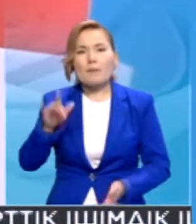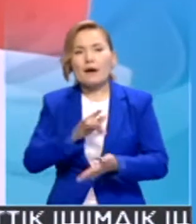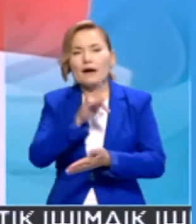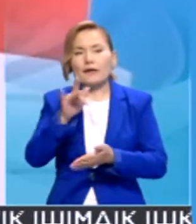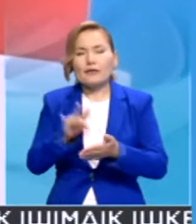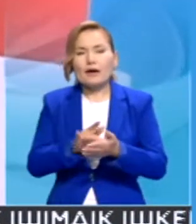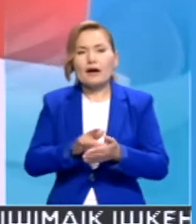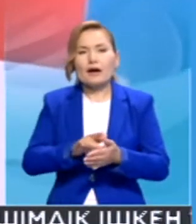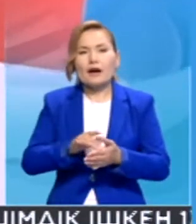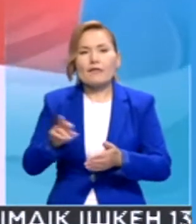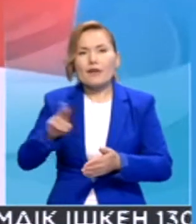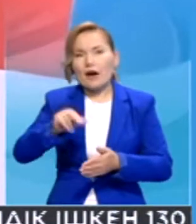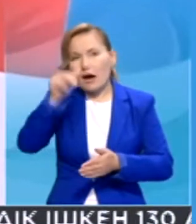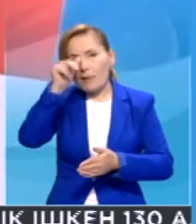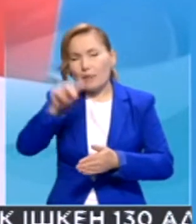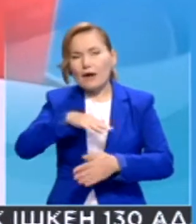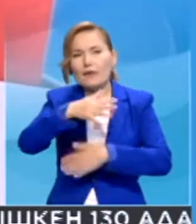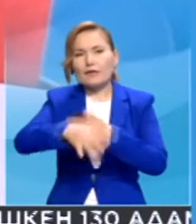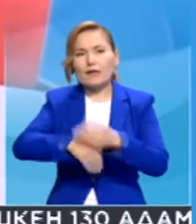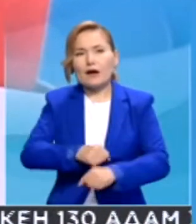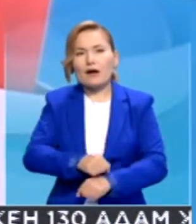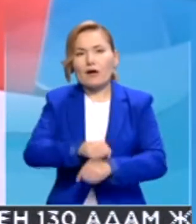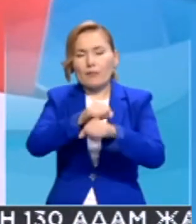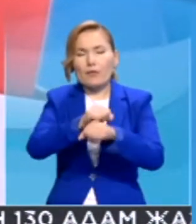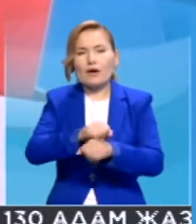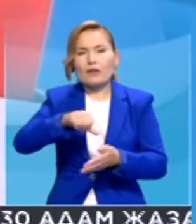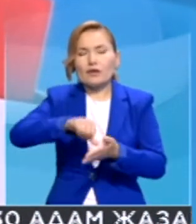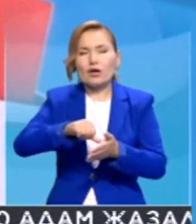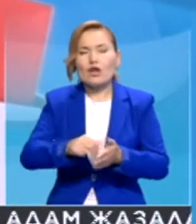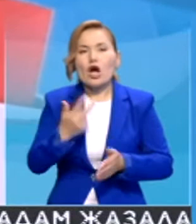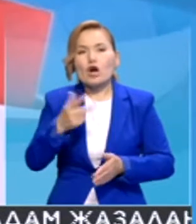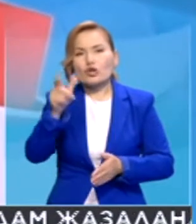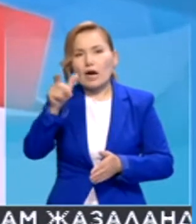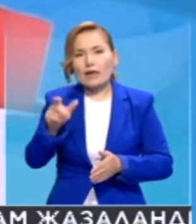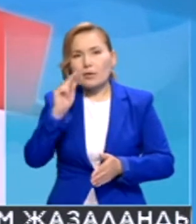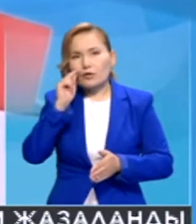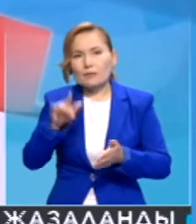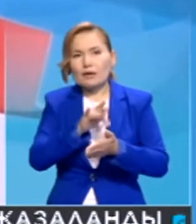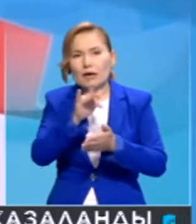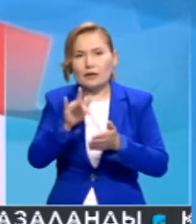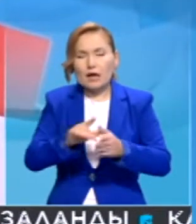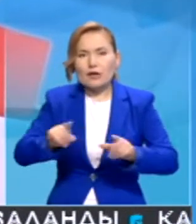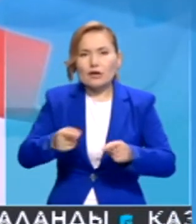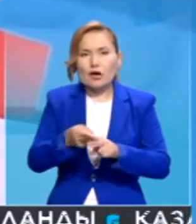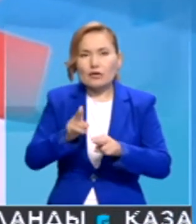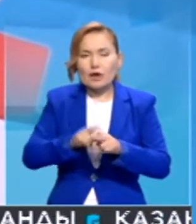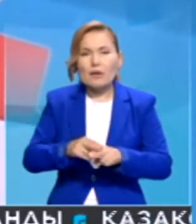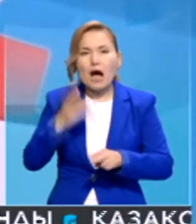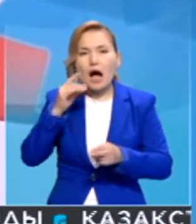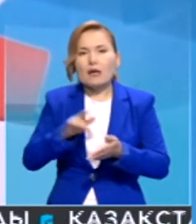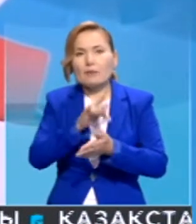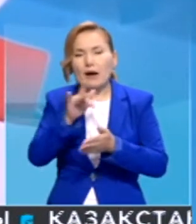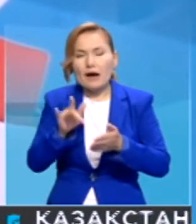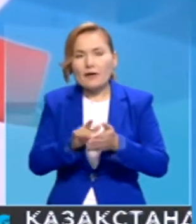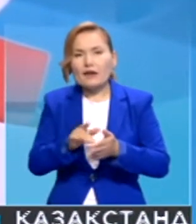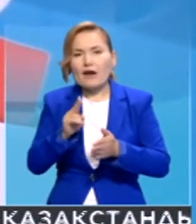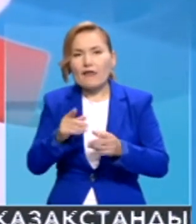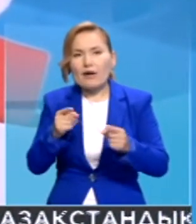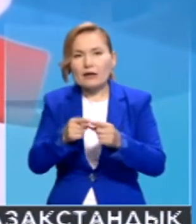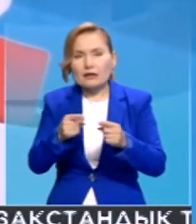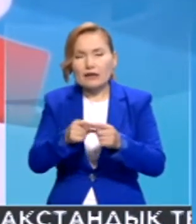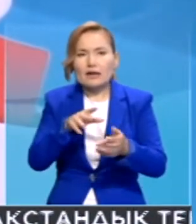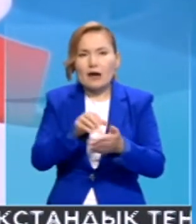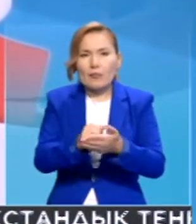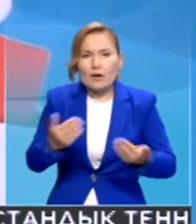Алматы қаңтар оқиғасына қатысты деге қатысты деген күдікпен 3 адам Шымкентте ұсталды. Екеуі де сол тұста Алматыда пәтер жалдап тұрса,